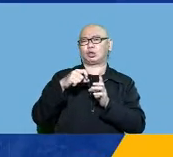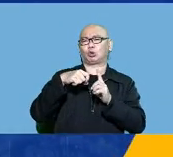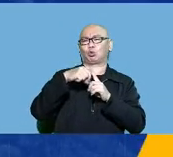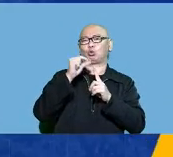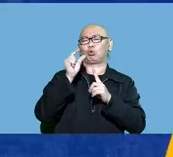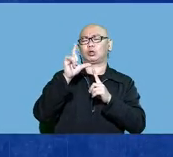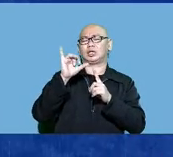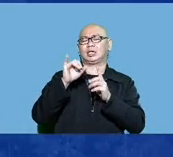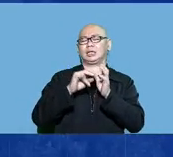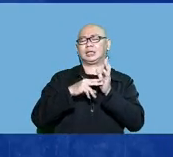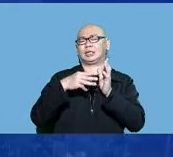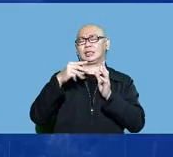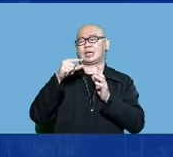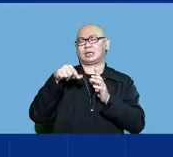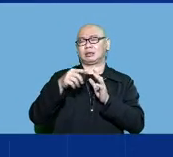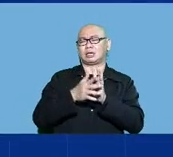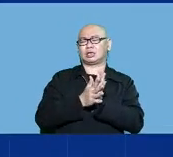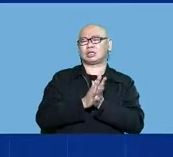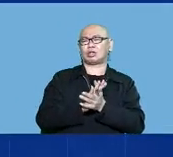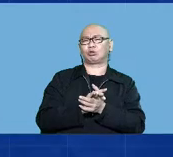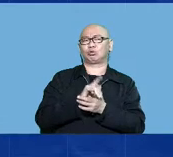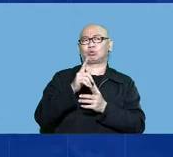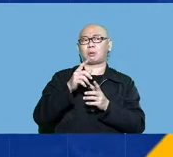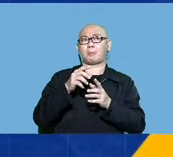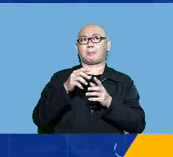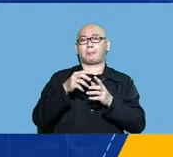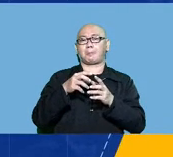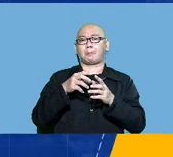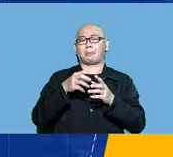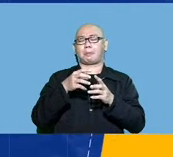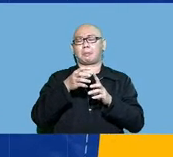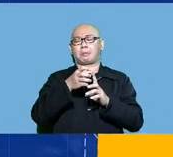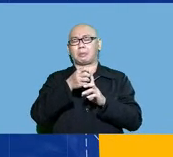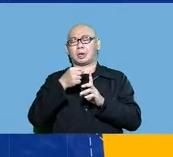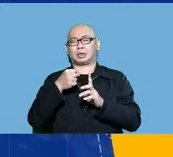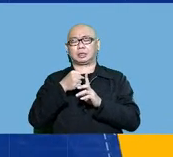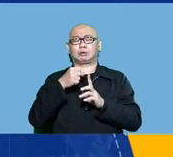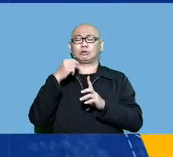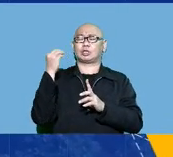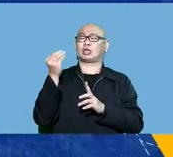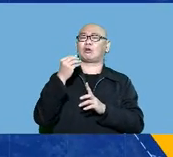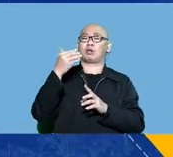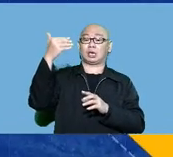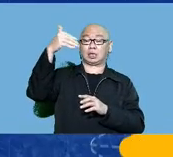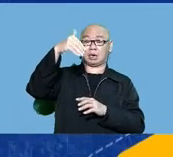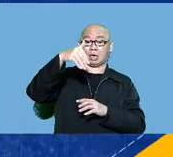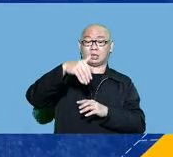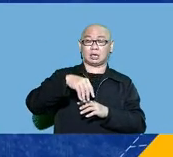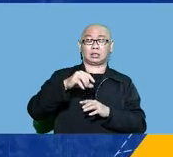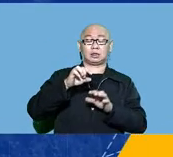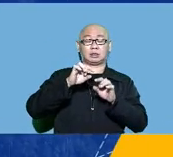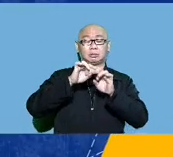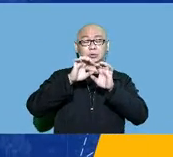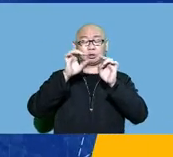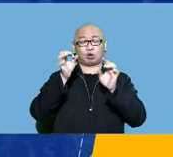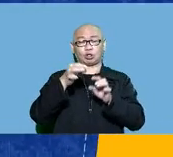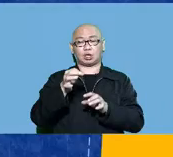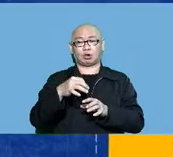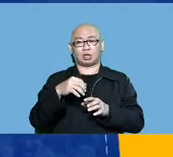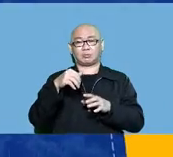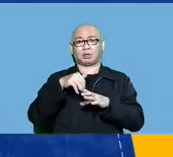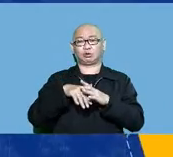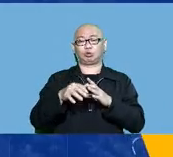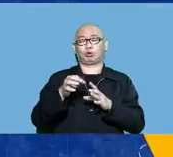menjadi salah satu daya tarik dan magnet wisatawan yang akan datang ke berbagai kota, termasuk di